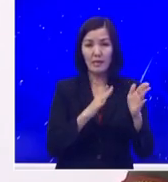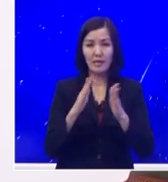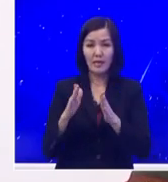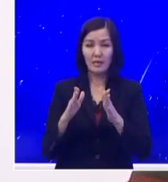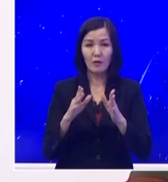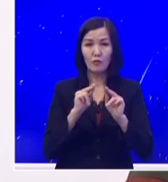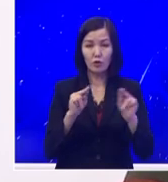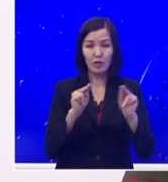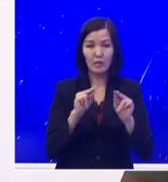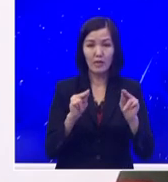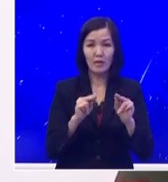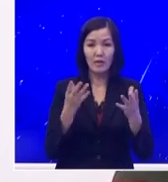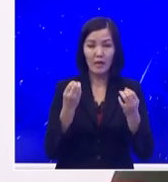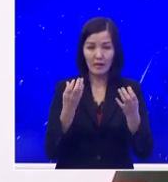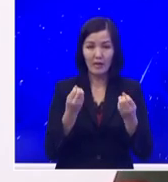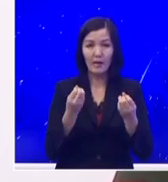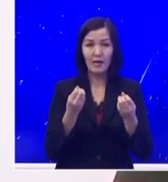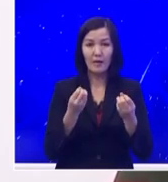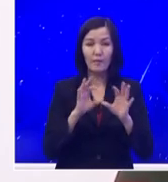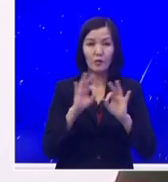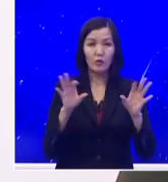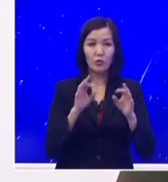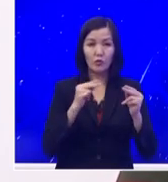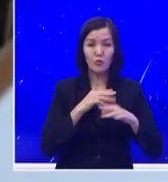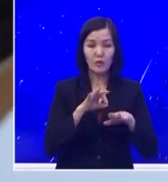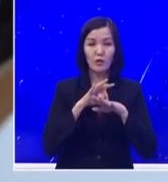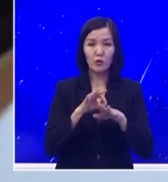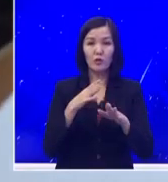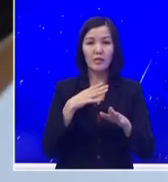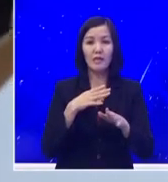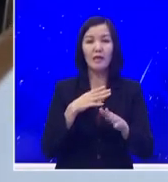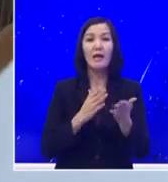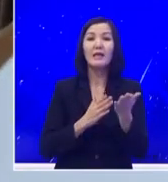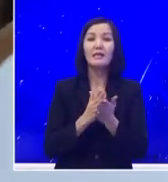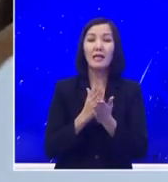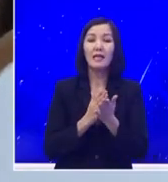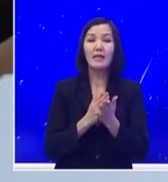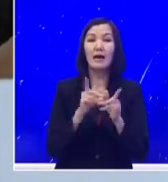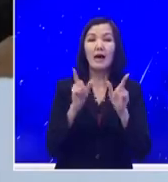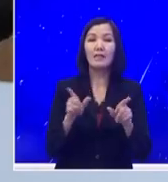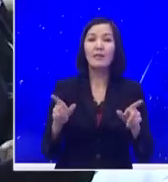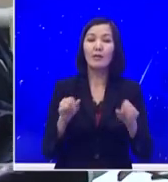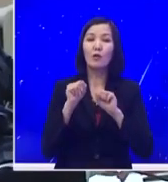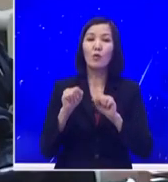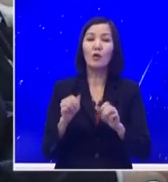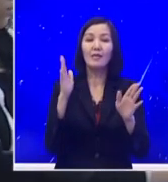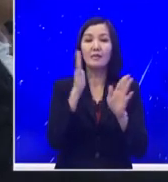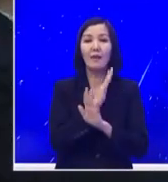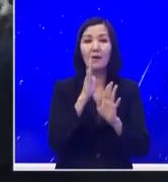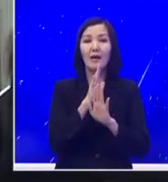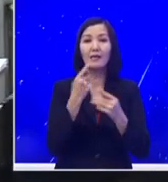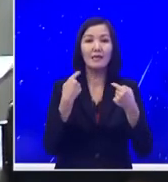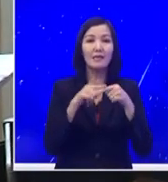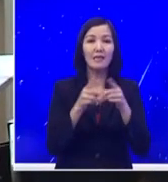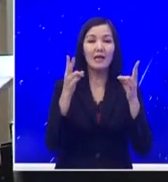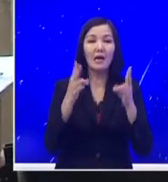мектеп-интернатының ұстаздарына қосымша түсіндіру жұмыстары жүргізіліп тұрады. Саладағылар сонымен қатар азаматтық қорғаныс, табиғи және техногенді